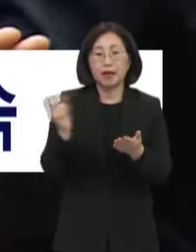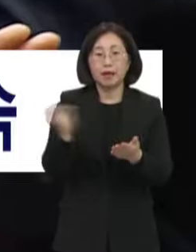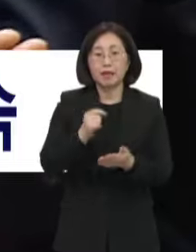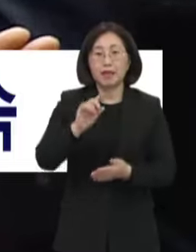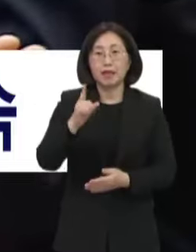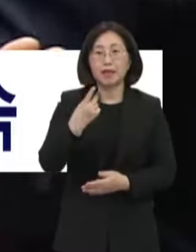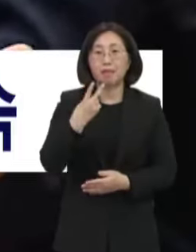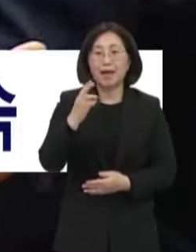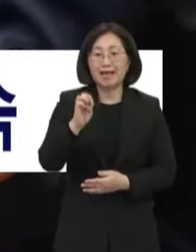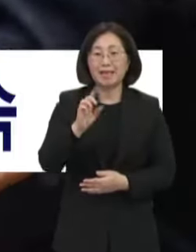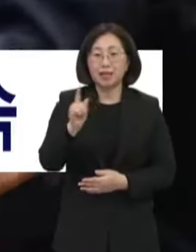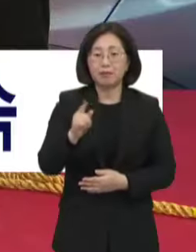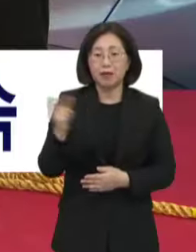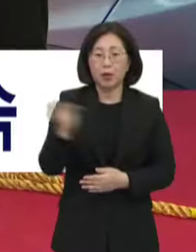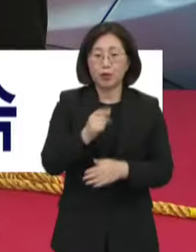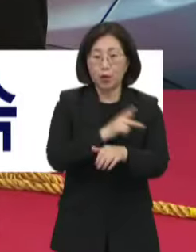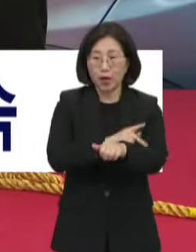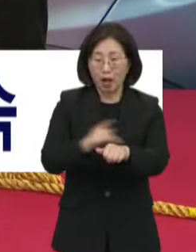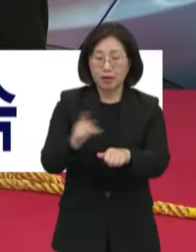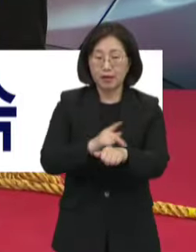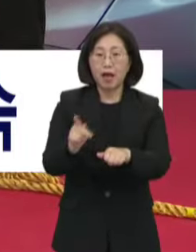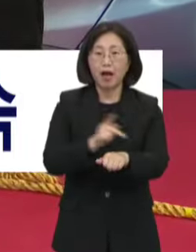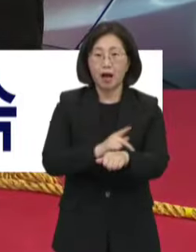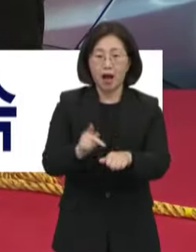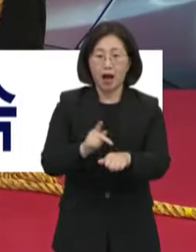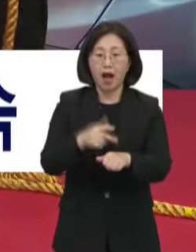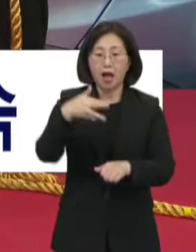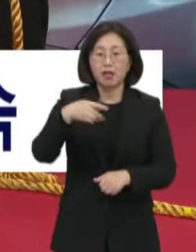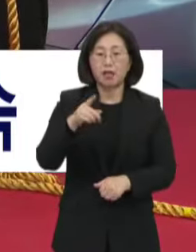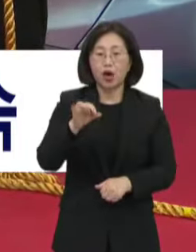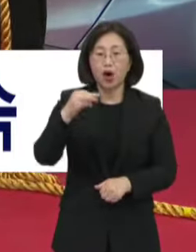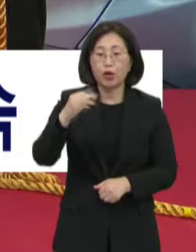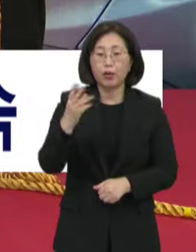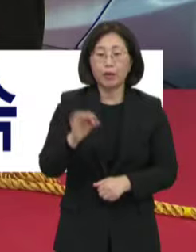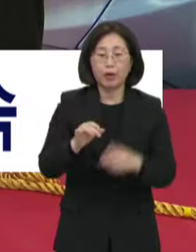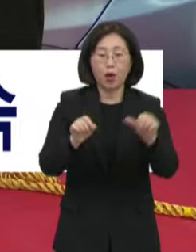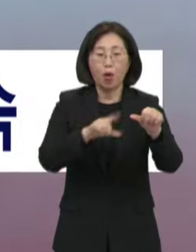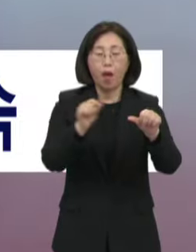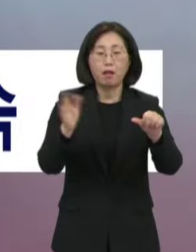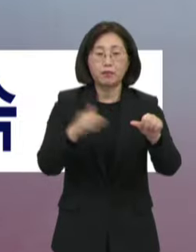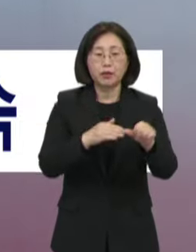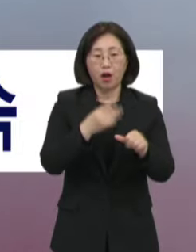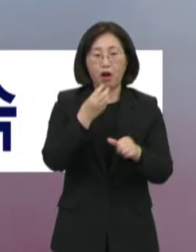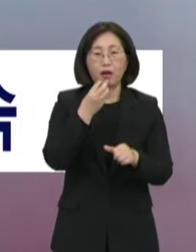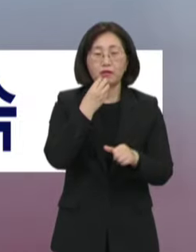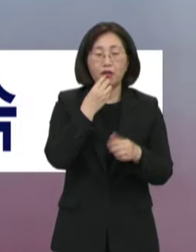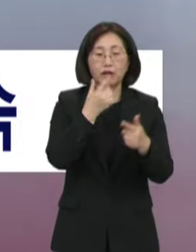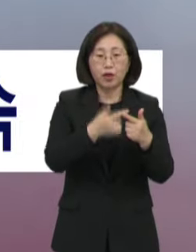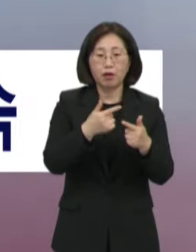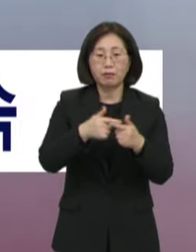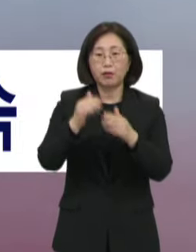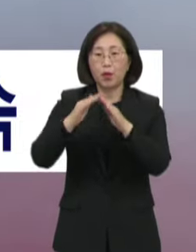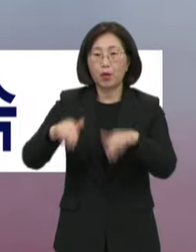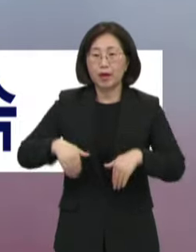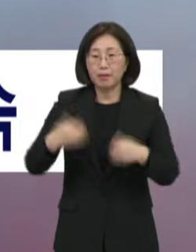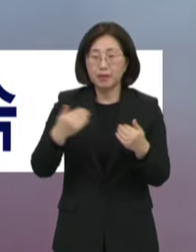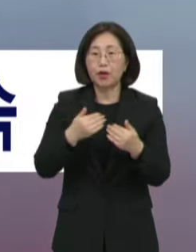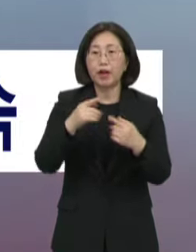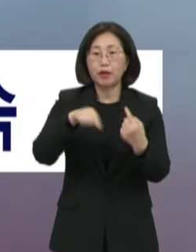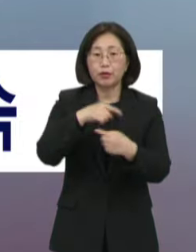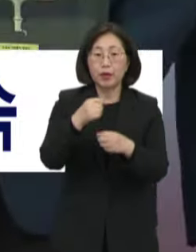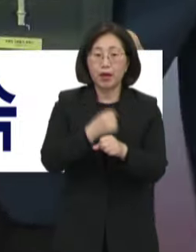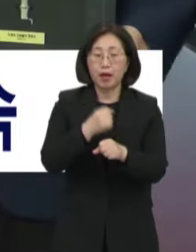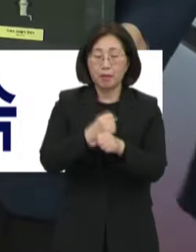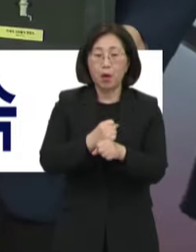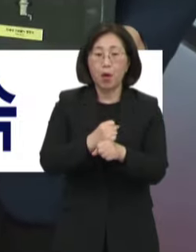320km에 달하는 차세대 고속열차 KTX 청룡을 5월부터 경부선과 호남선에 투입하는 등 이동시간을